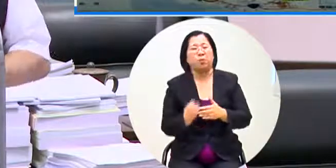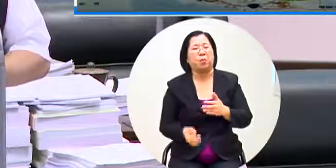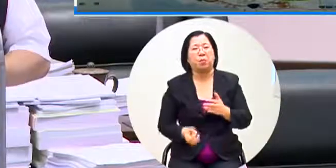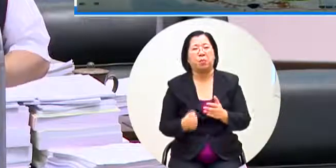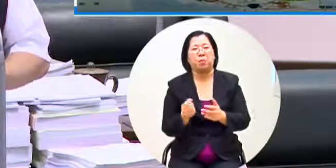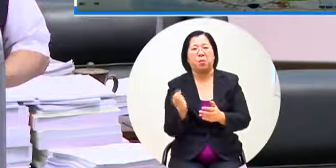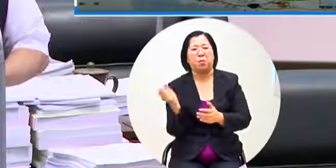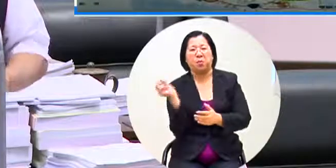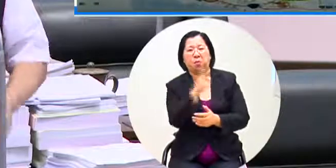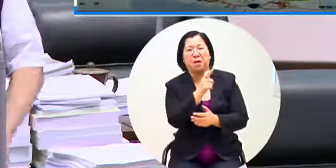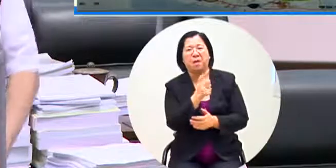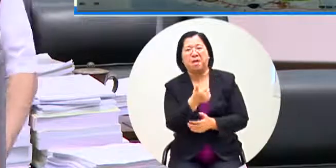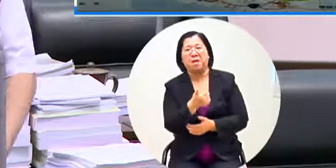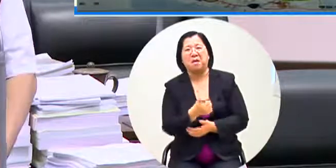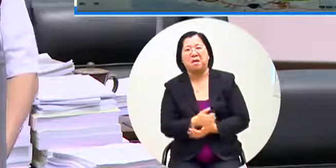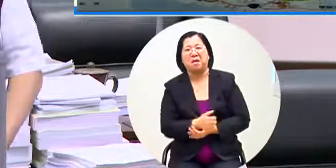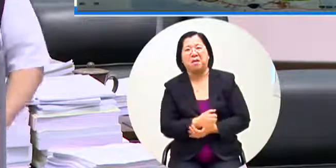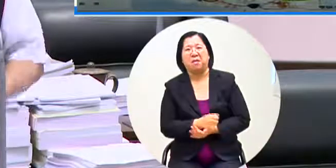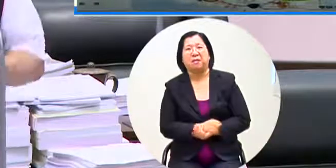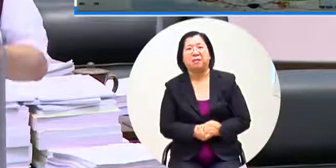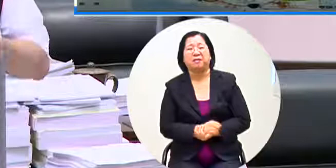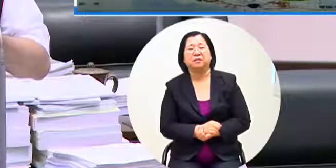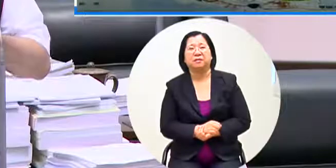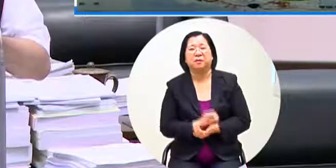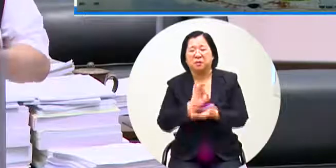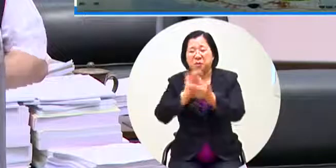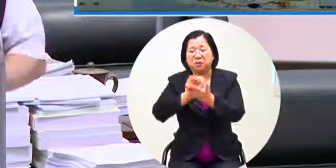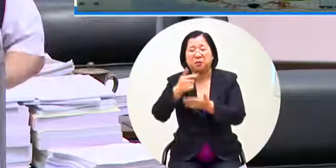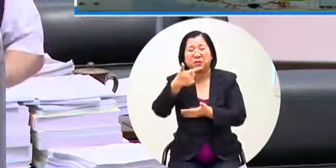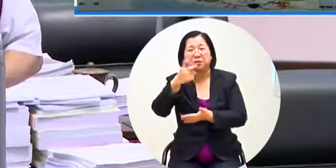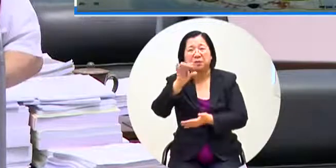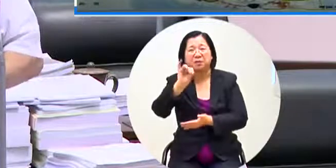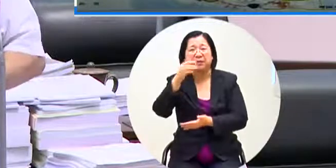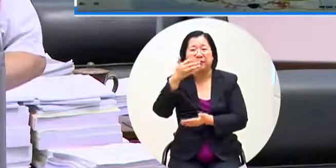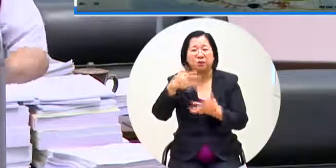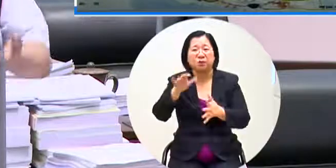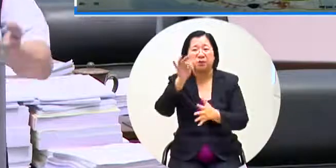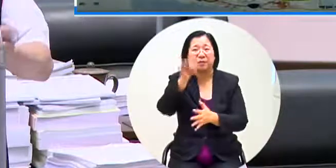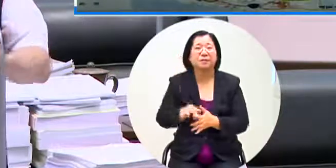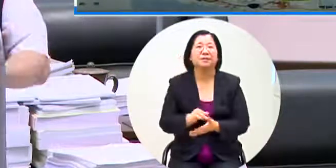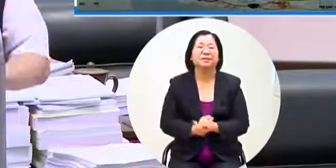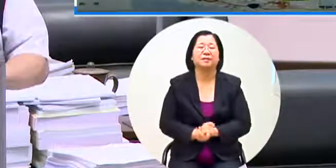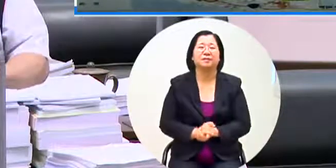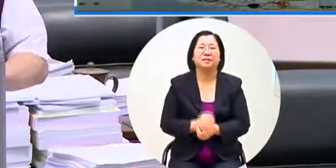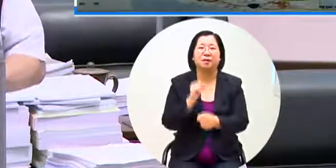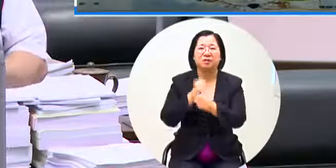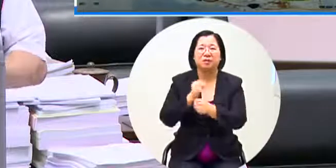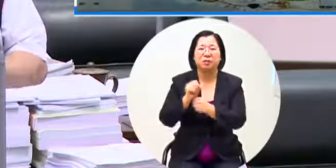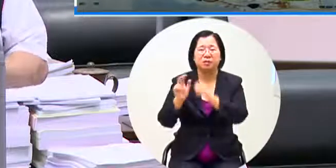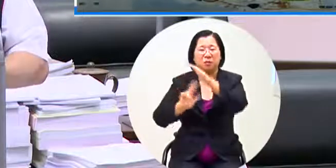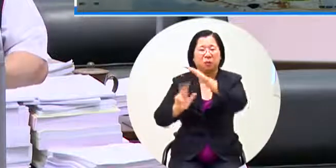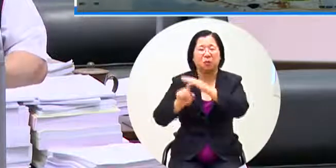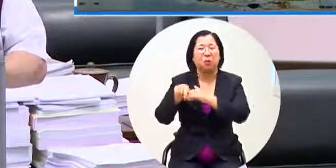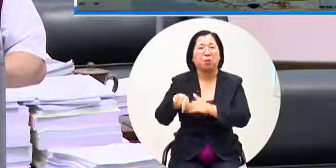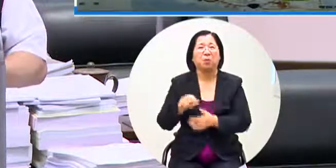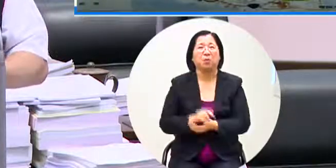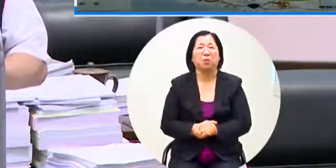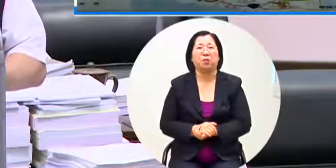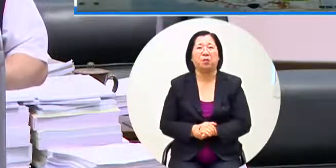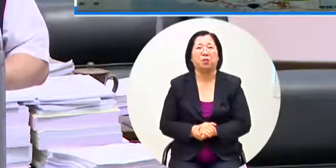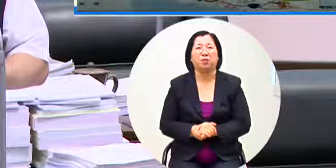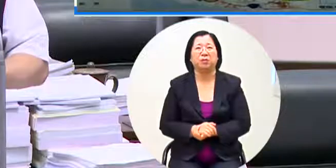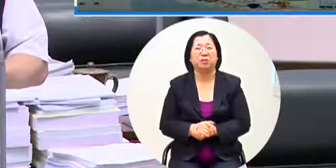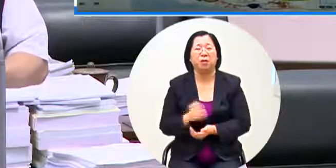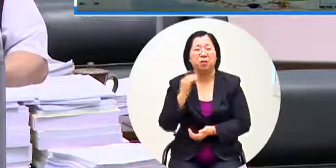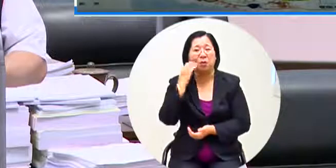600几亿，会当开600几亿。要做这条国道七号，环评那如果会过啦吼，唔免着